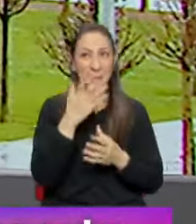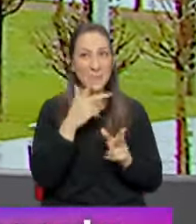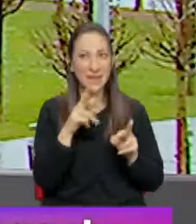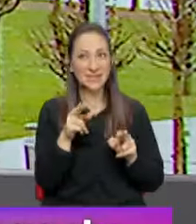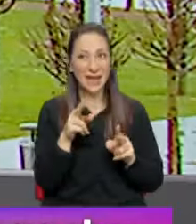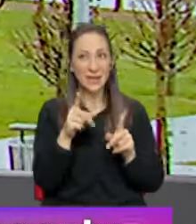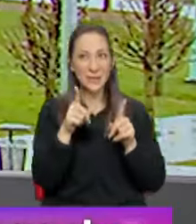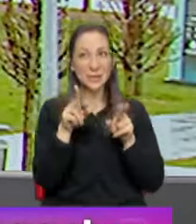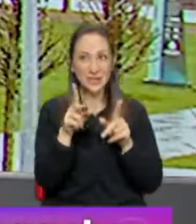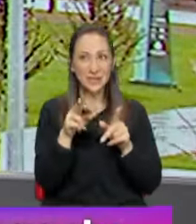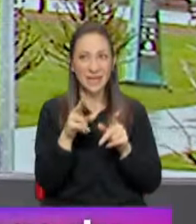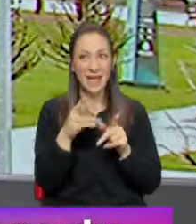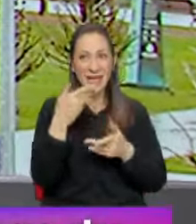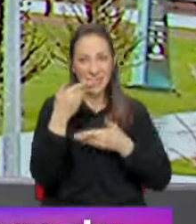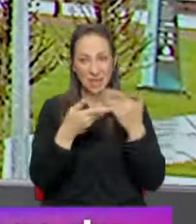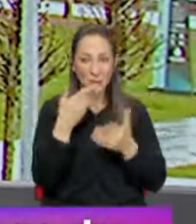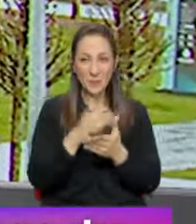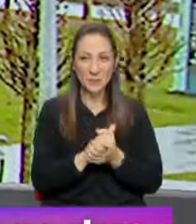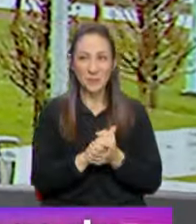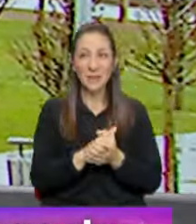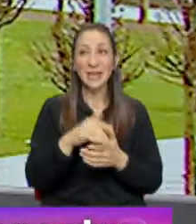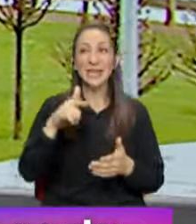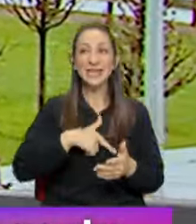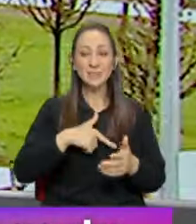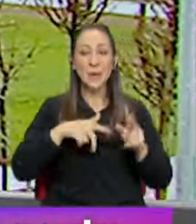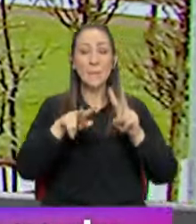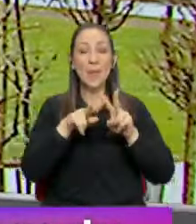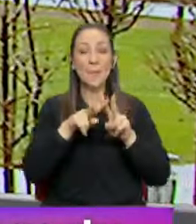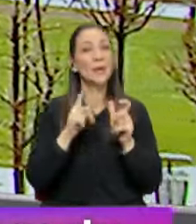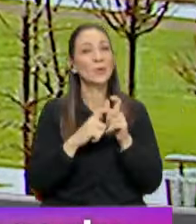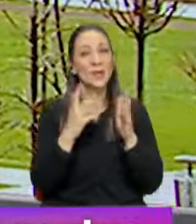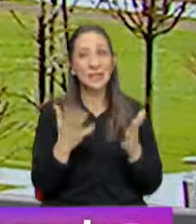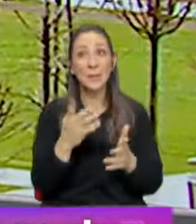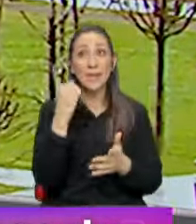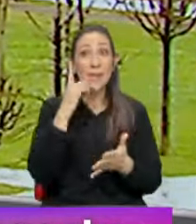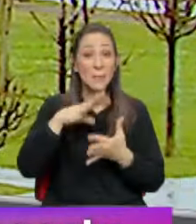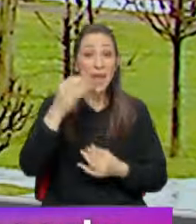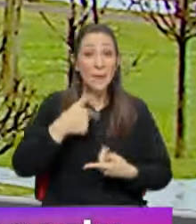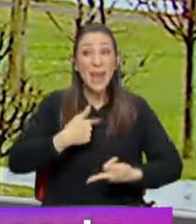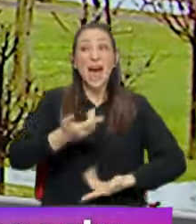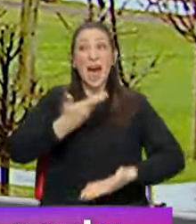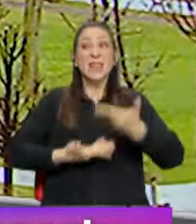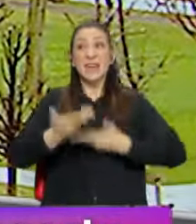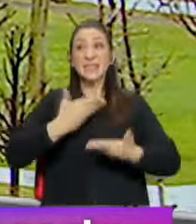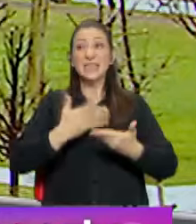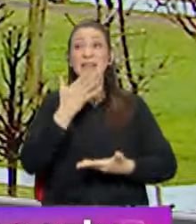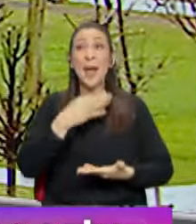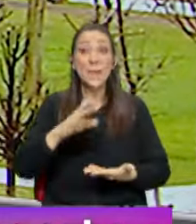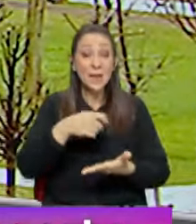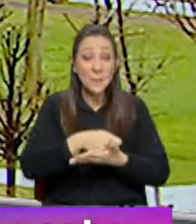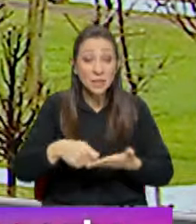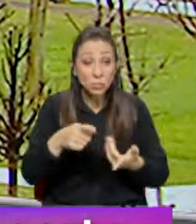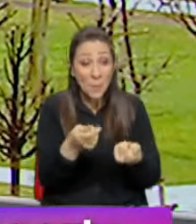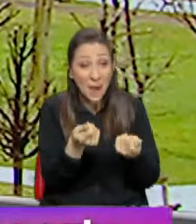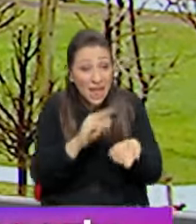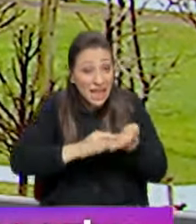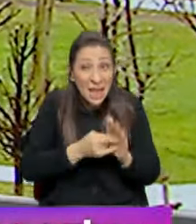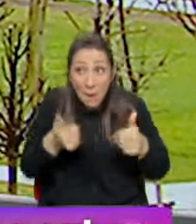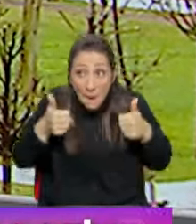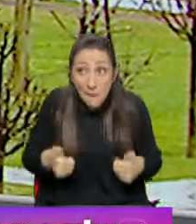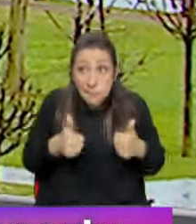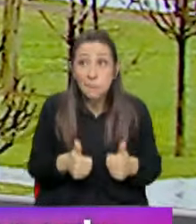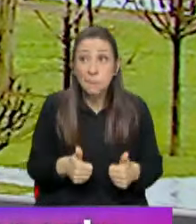benzer, o şekilde izah edeyim. İzmir Meremen günaydın. Biri bana anlatsın, emeklerin maaşı bu paralarla geçinilir